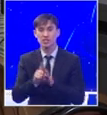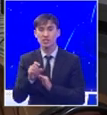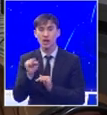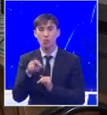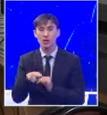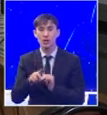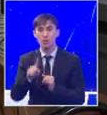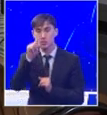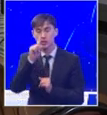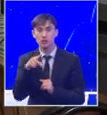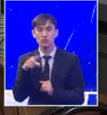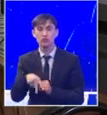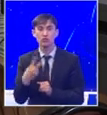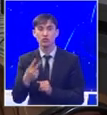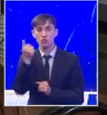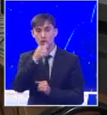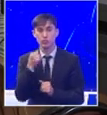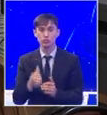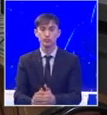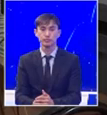апреля месяца 2022 году.